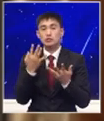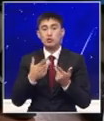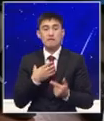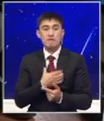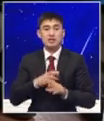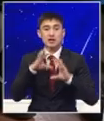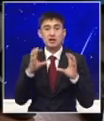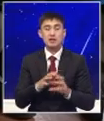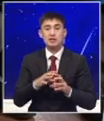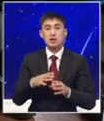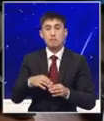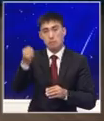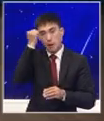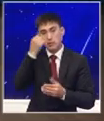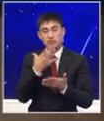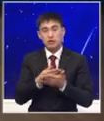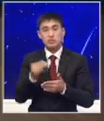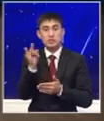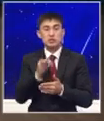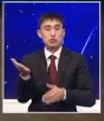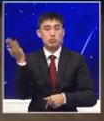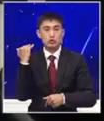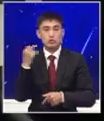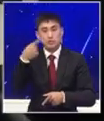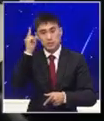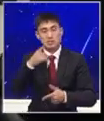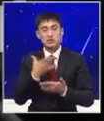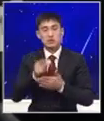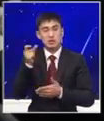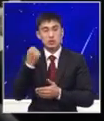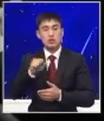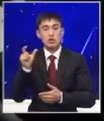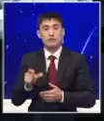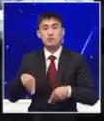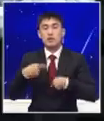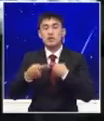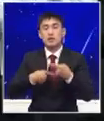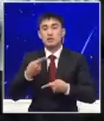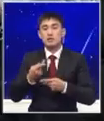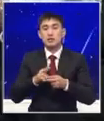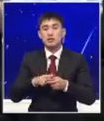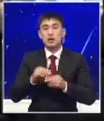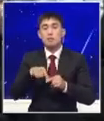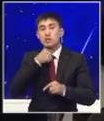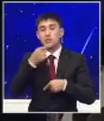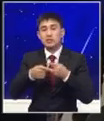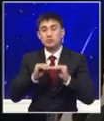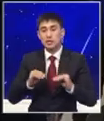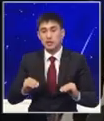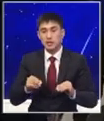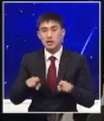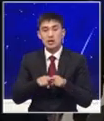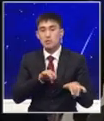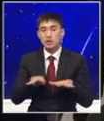важно хранить и беречь память о своем историческом прошлом, знать своих героев и передавать этот генетический код подрастающему поколению.